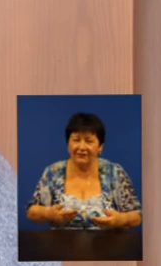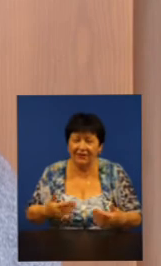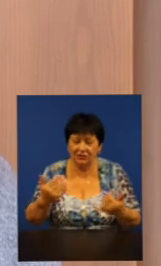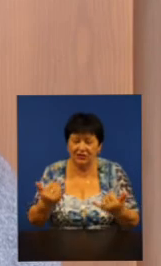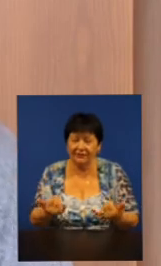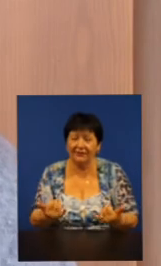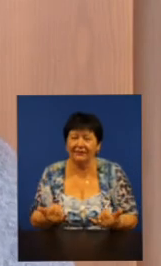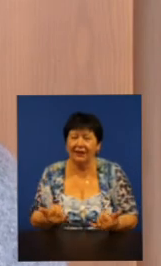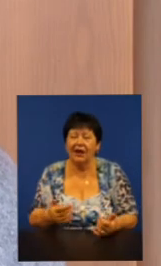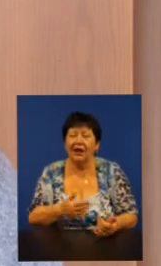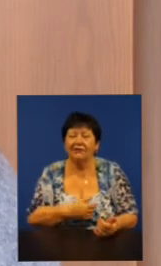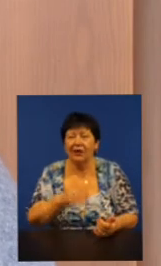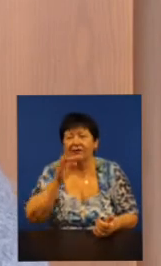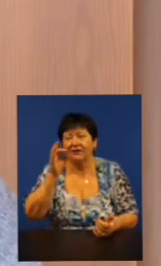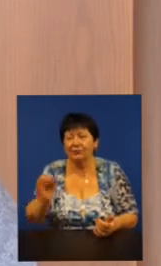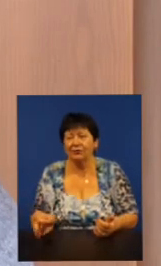conlucrăm și astăzi. Vreau să spun că